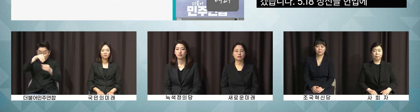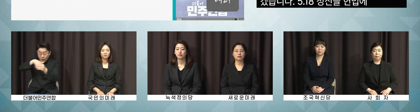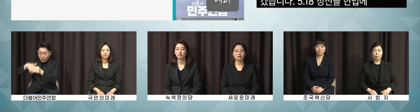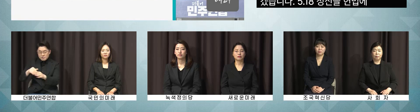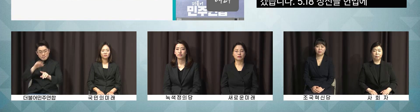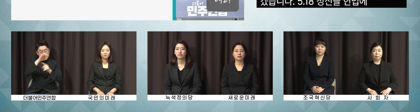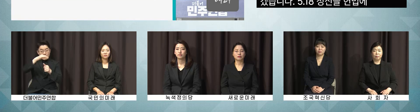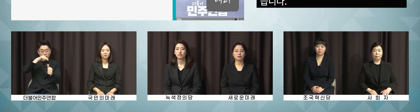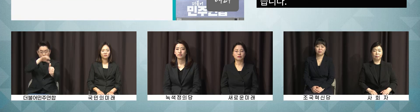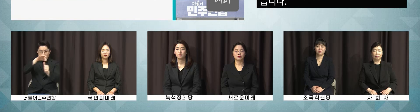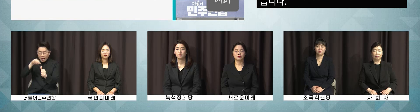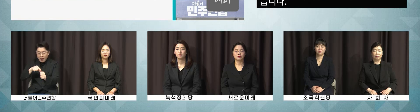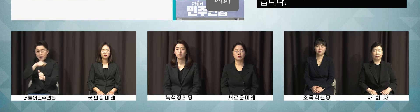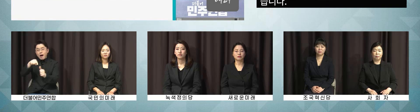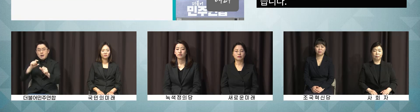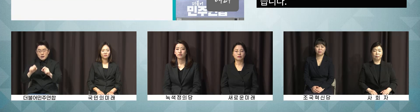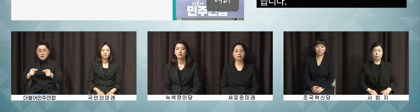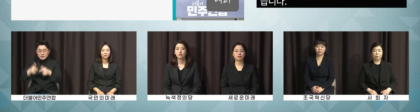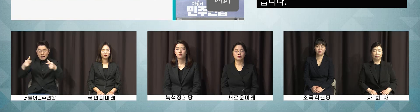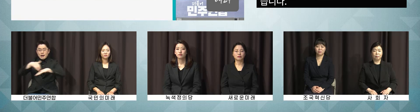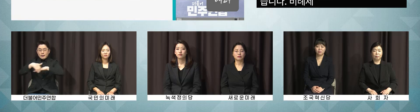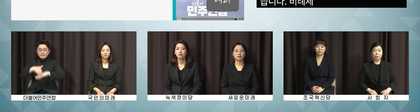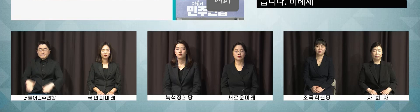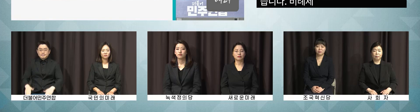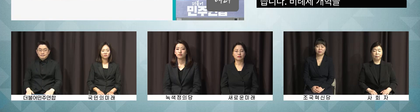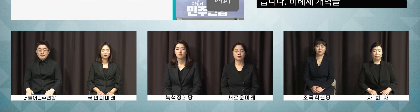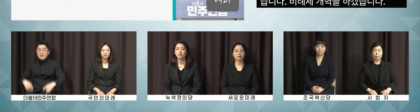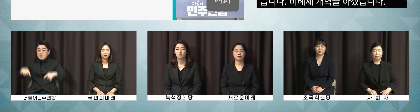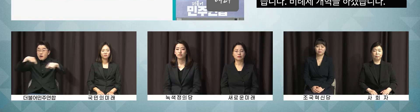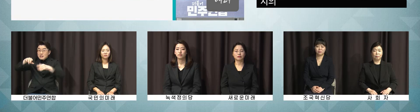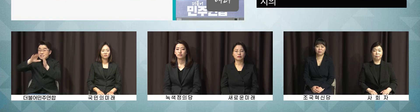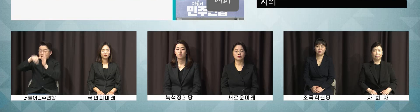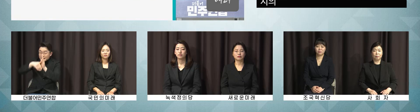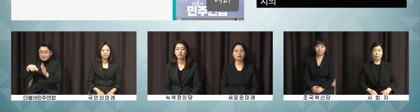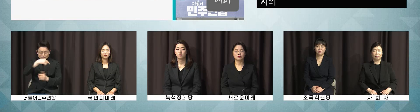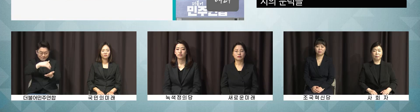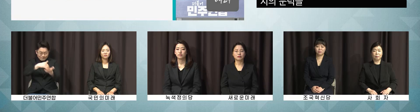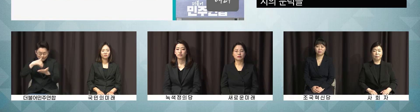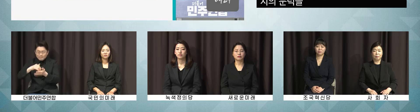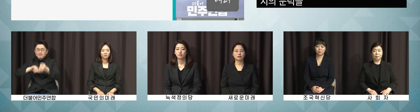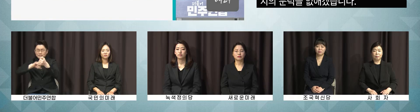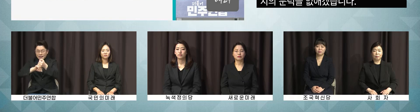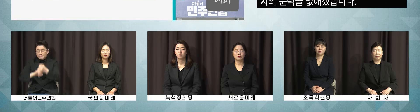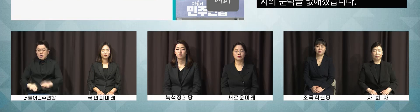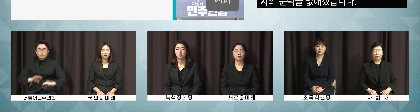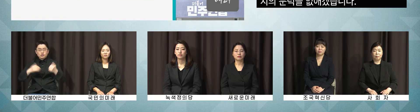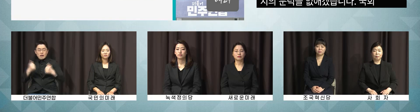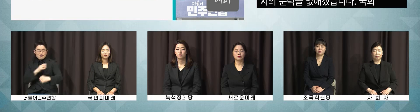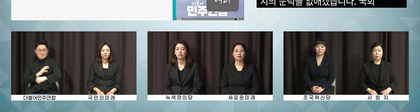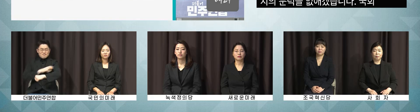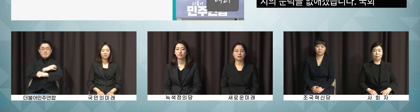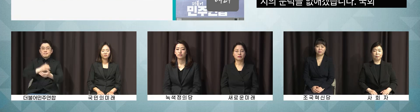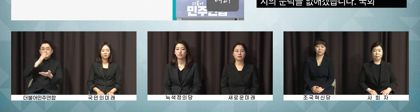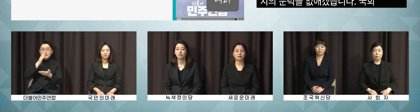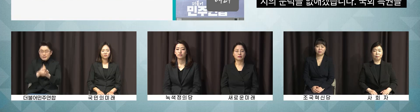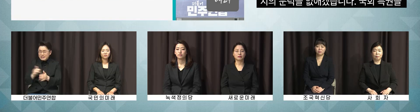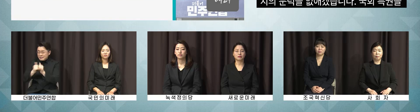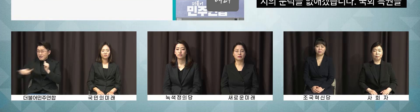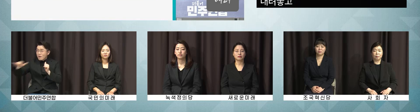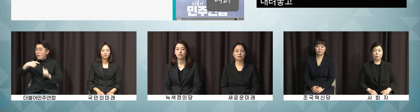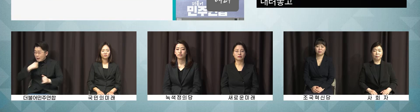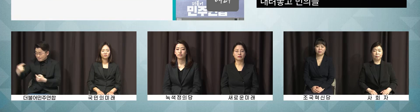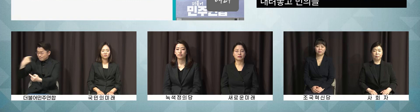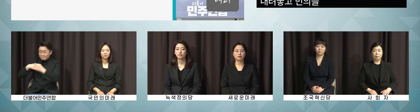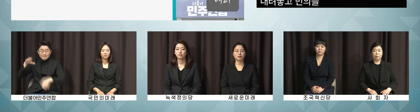개혁을 추진하겠습니다. 정치의 문턱을 없애겠습니다. 국회에 특권을 내려놓고 민의를